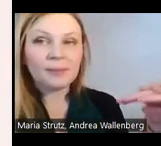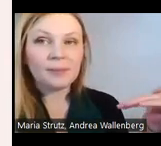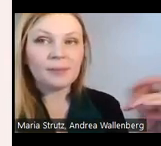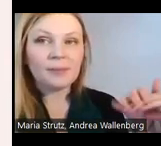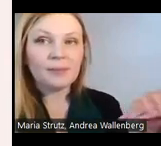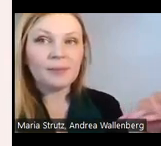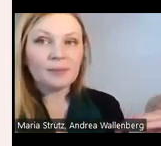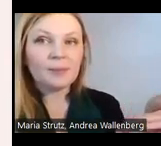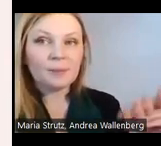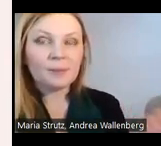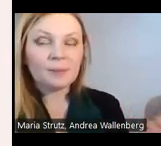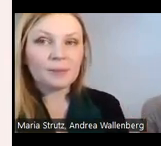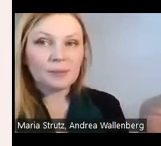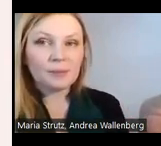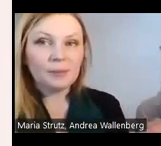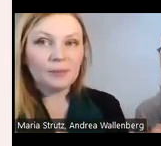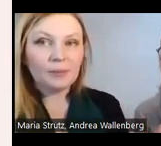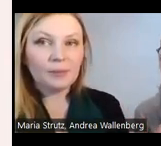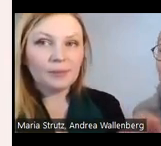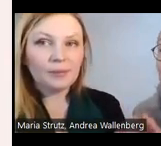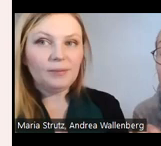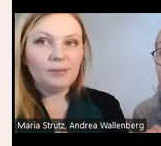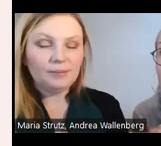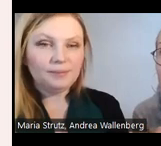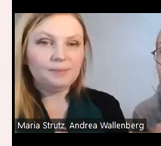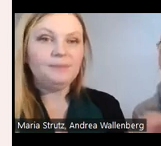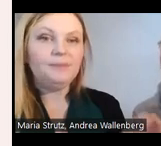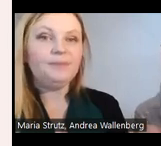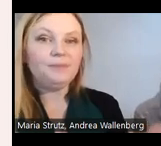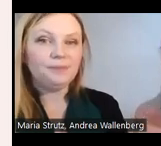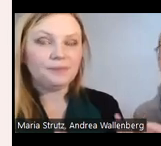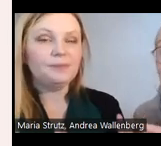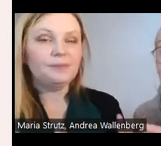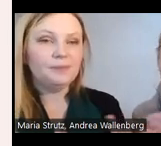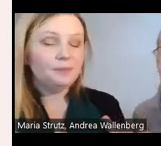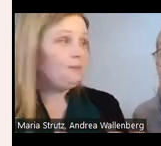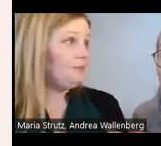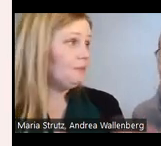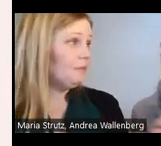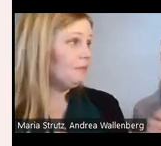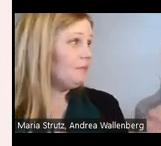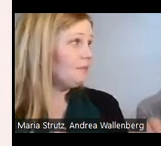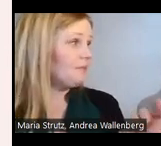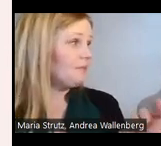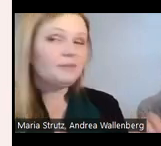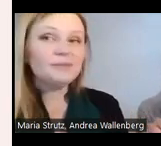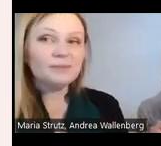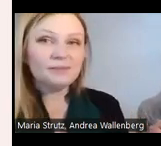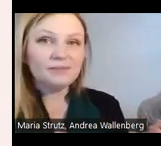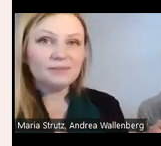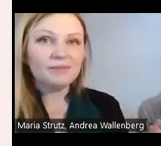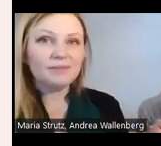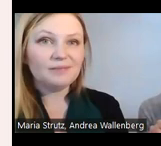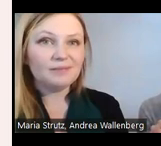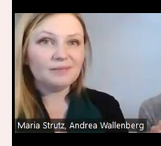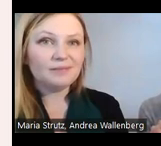liksom smeka barnets hand och så säger man det lite flera gånger, titta katten. Och sagan om den lilla, lilla gumman till exempel. Och